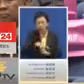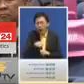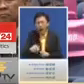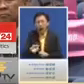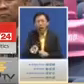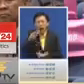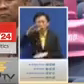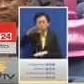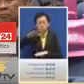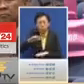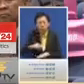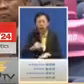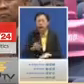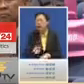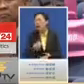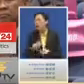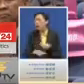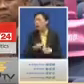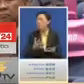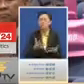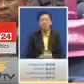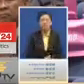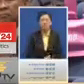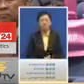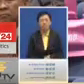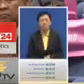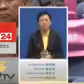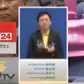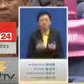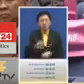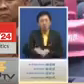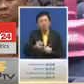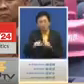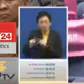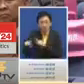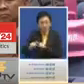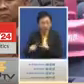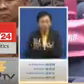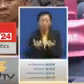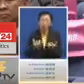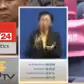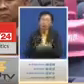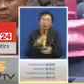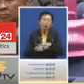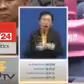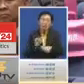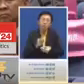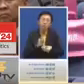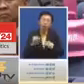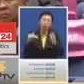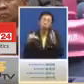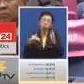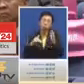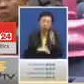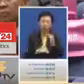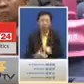ายท่านประธานที่เคารพครับสินค้าเกษตรตกทุกตัวแล้วตกอย่างเดียวไม่พอท่านยอม